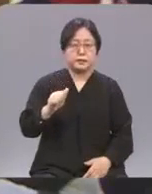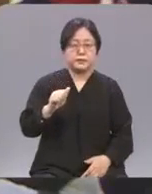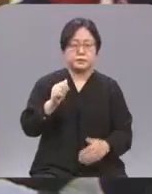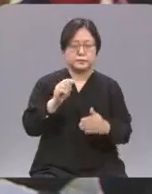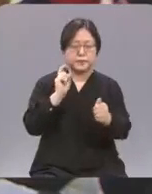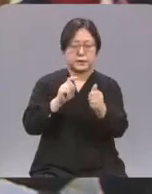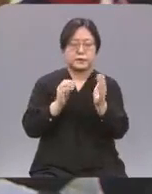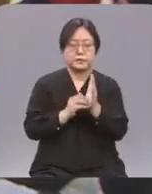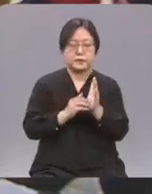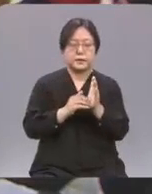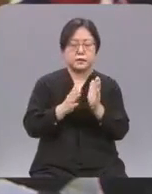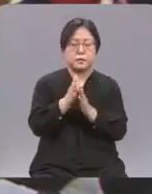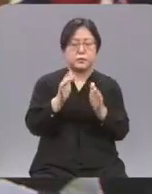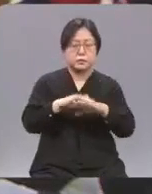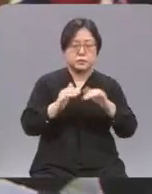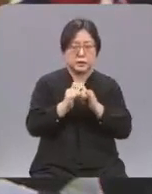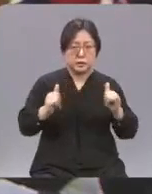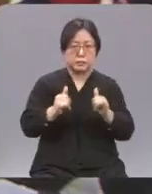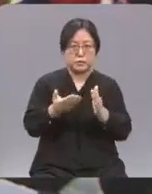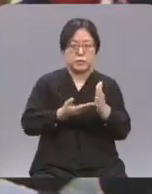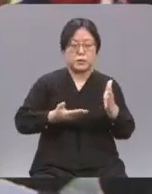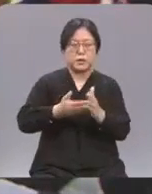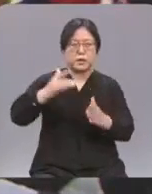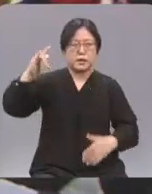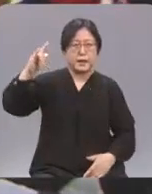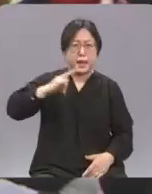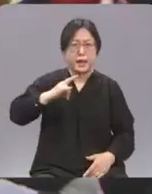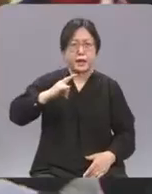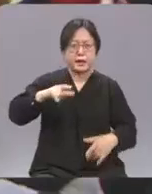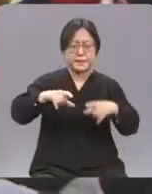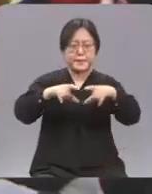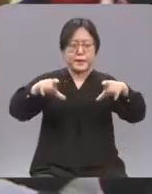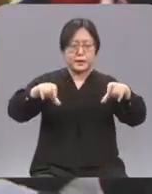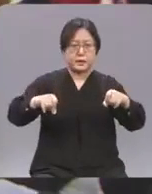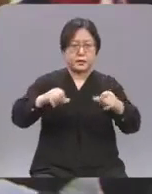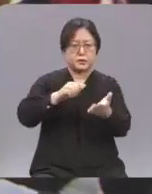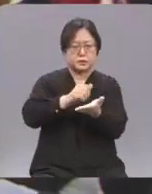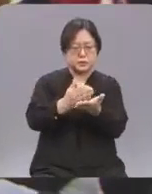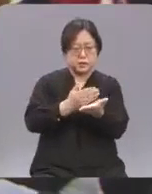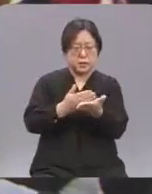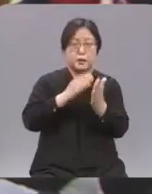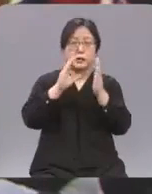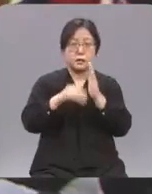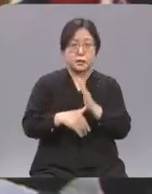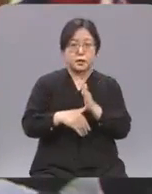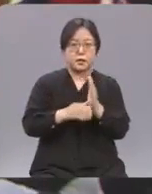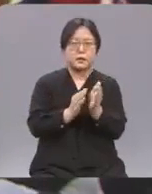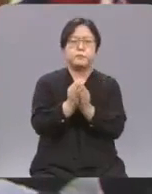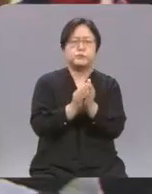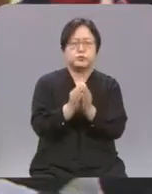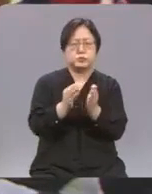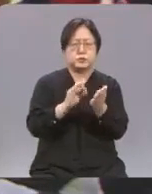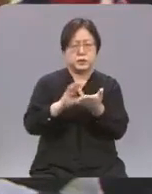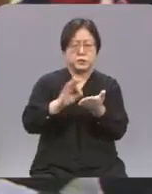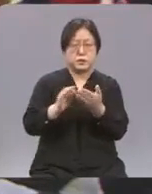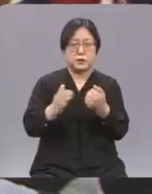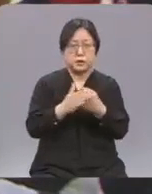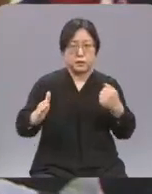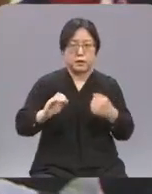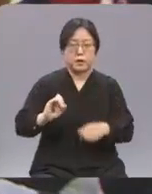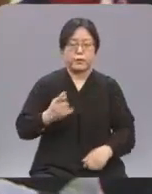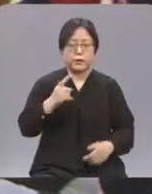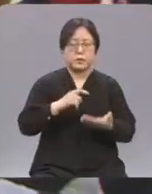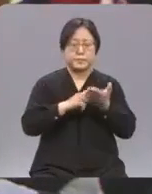있습니다. 농민들은 호수에 설치된 수상 태양광 패널 세척 과정에서 세제가 쓰였기 때문이라며